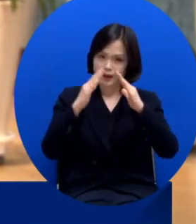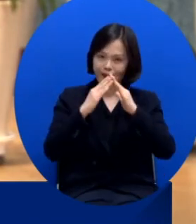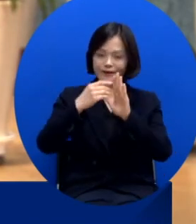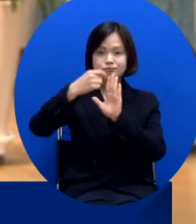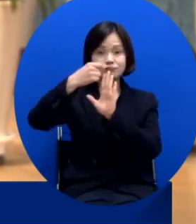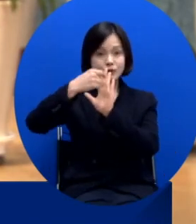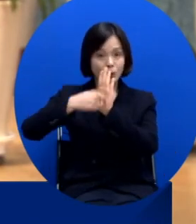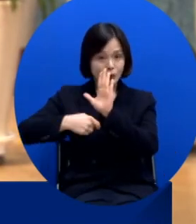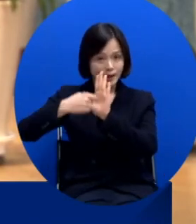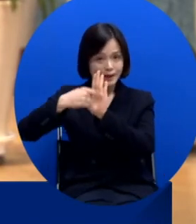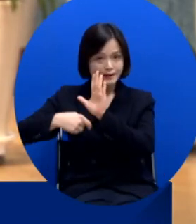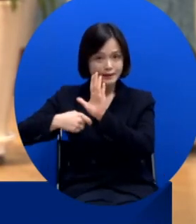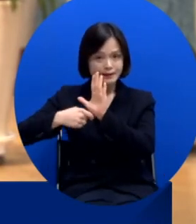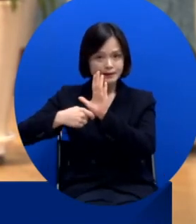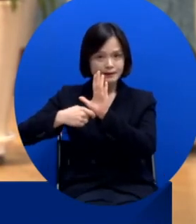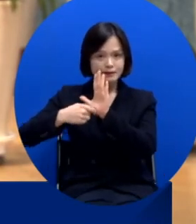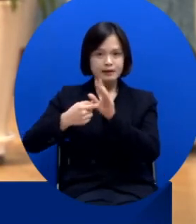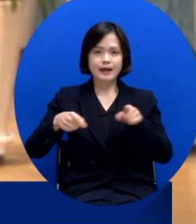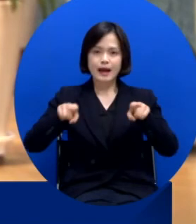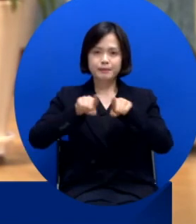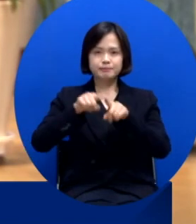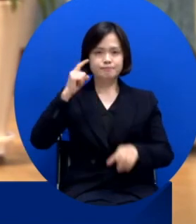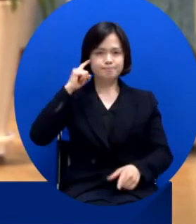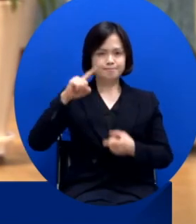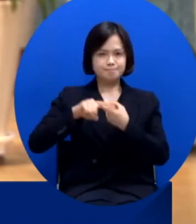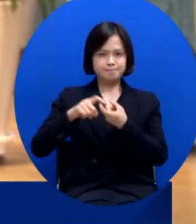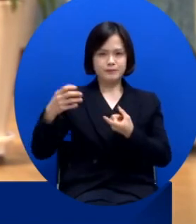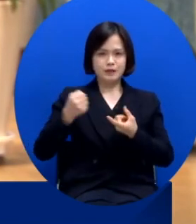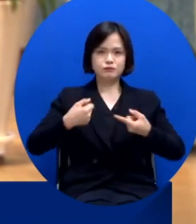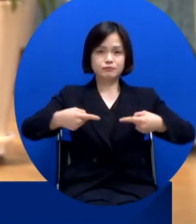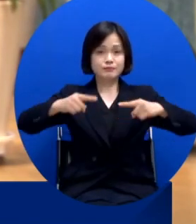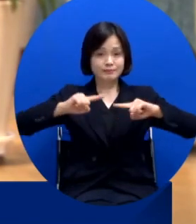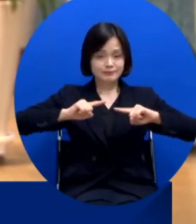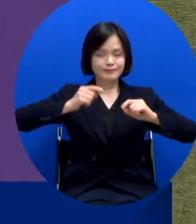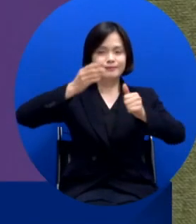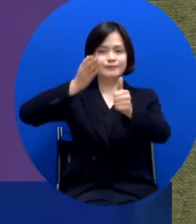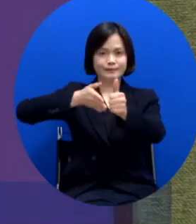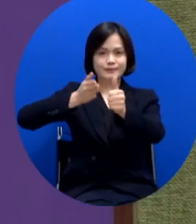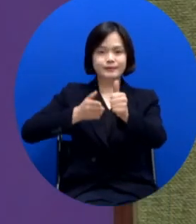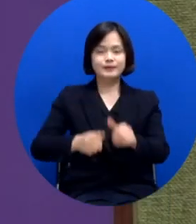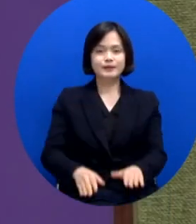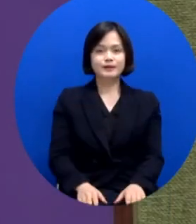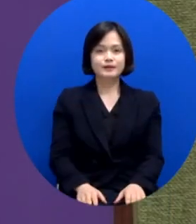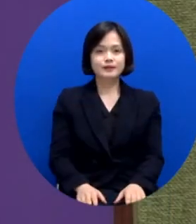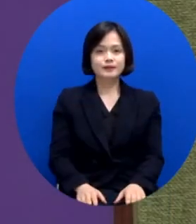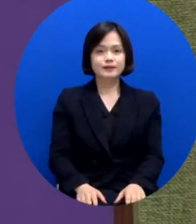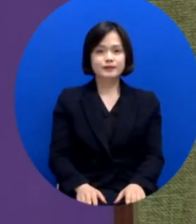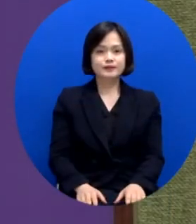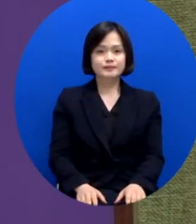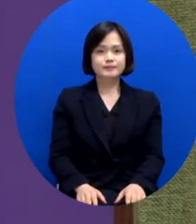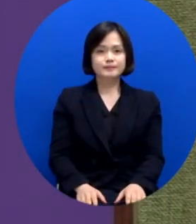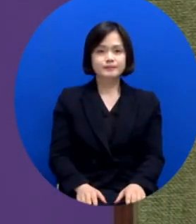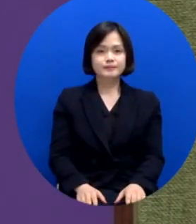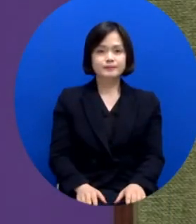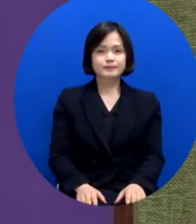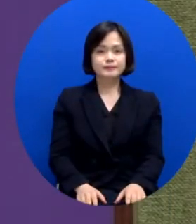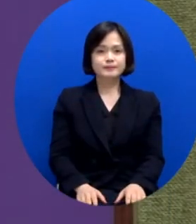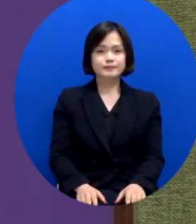교단적으로 이 일에 각별한 관심을 갖고 참여를 해주셨으면 좋겠습니다. CTS 뉴스 최대진입니다.